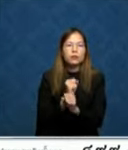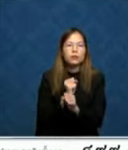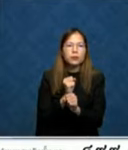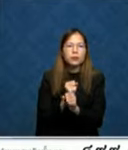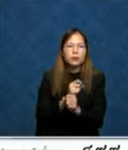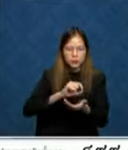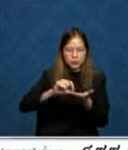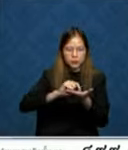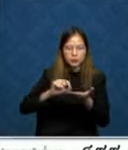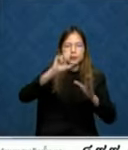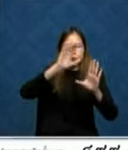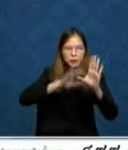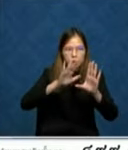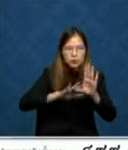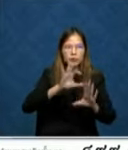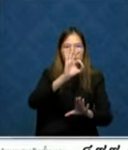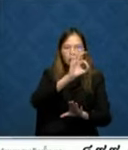กัน